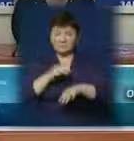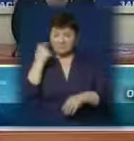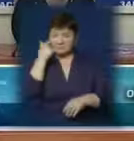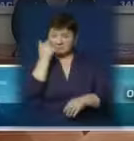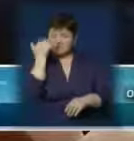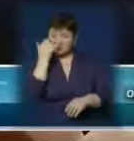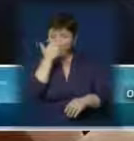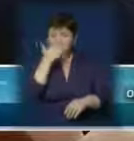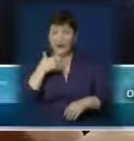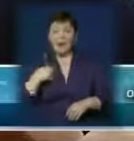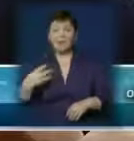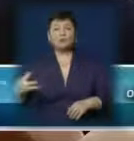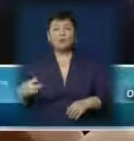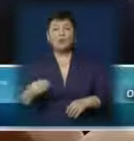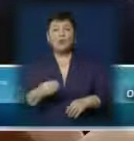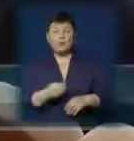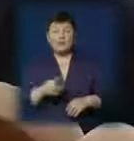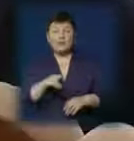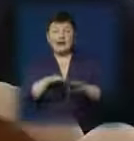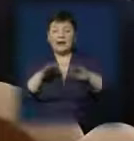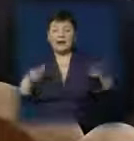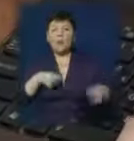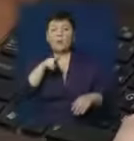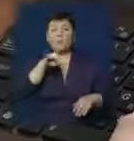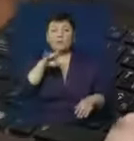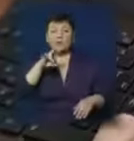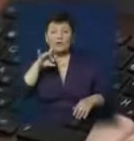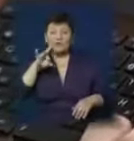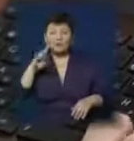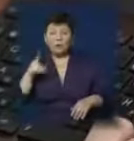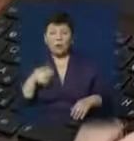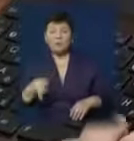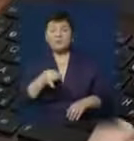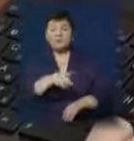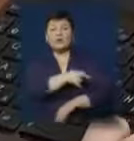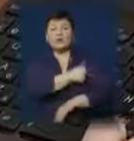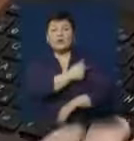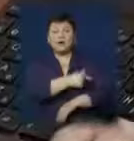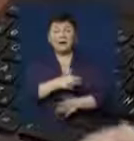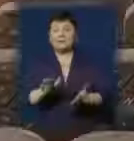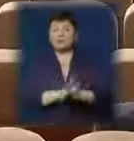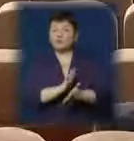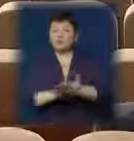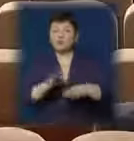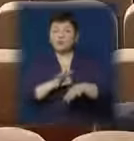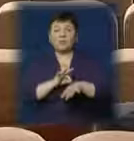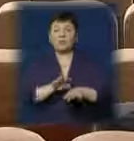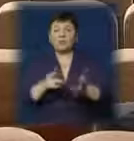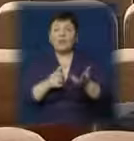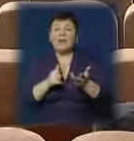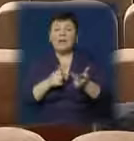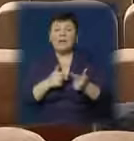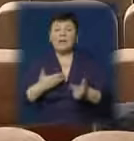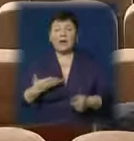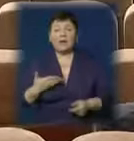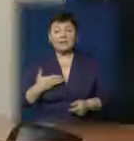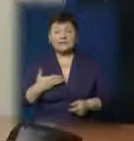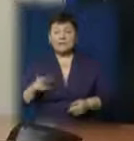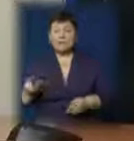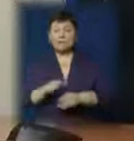коштів, або закуплять нове обладнання для офтальмологічного відділення обласної дитячої лікарні, або безкоштовно проведуть кілька операцій по